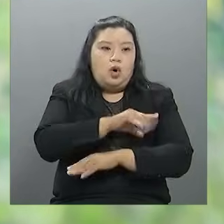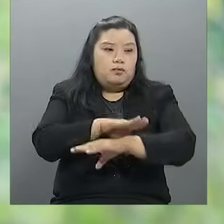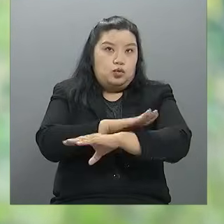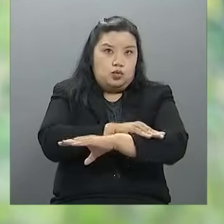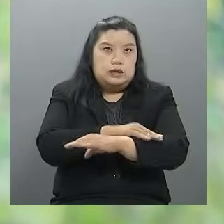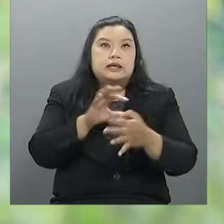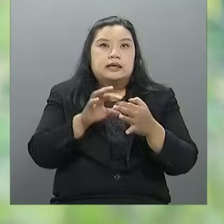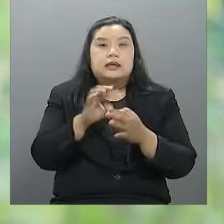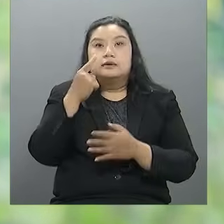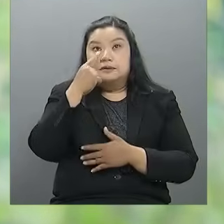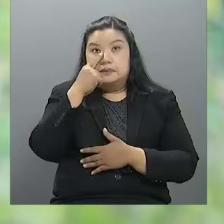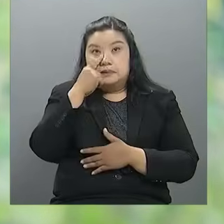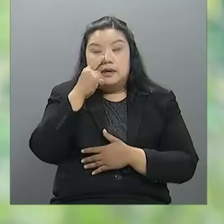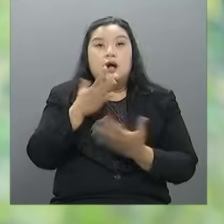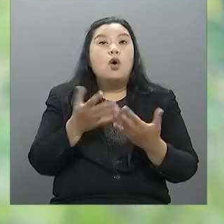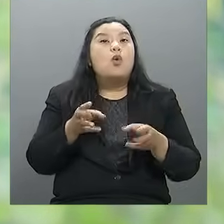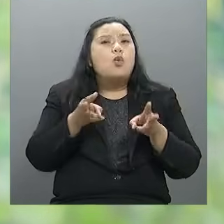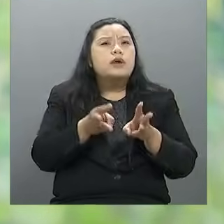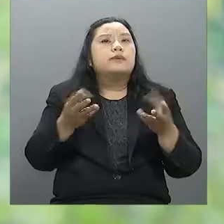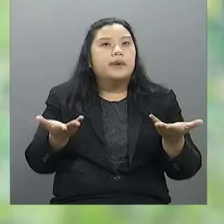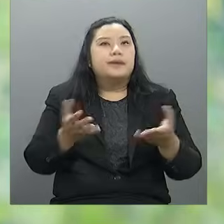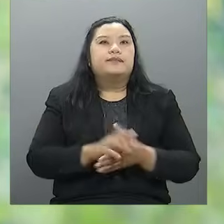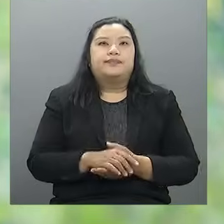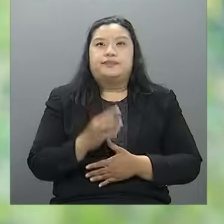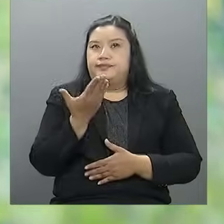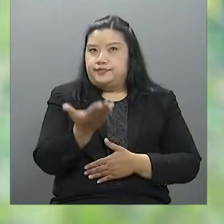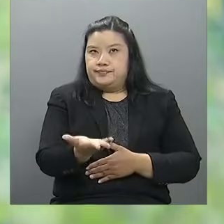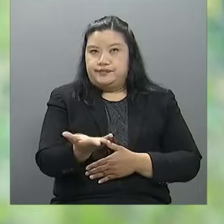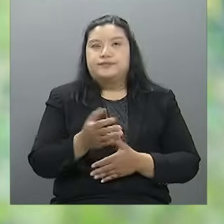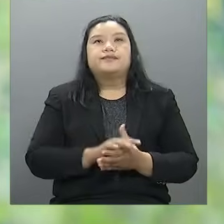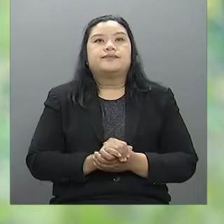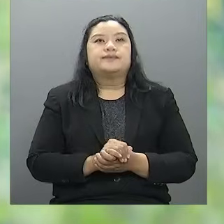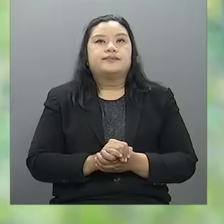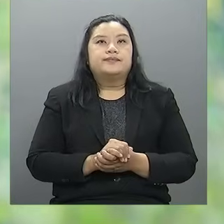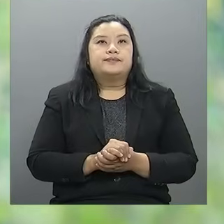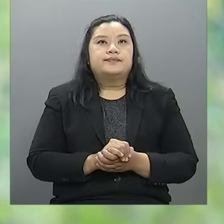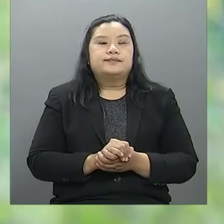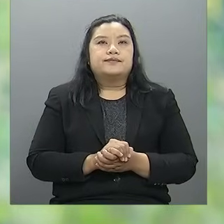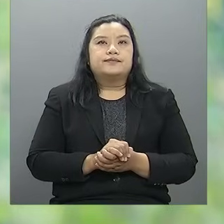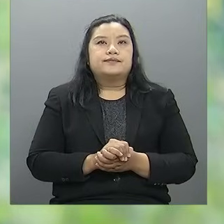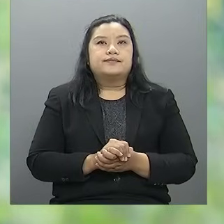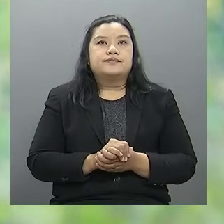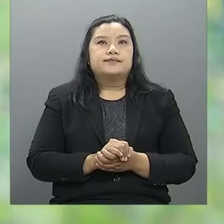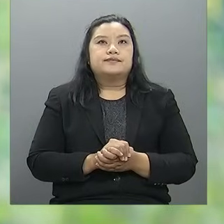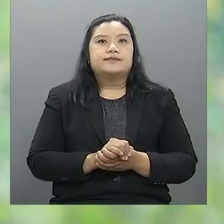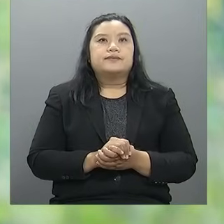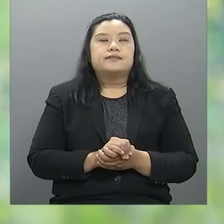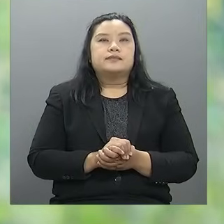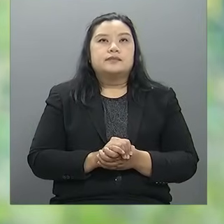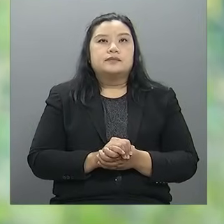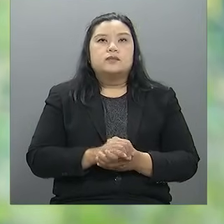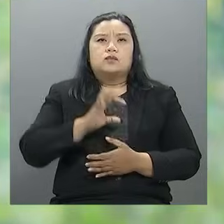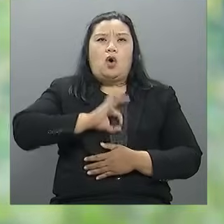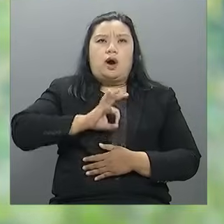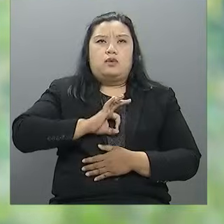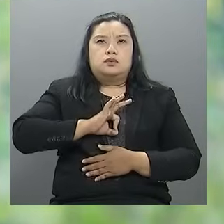วิีการกดกรษณะนี้ รา saisนี้ authorityกด้งStatsกดเขาไปนิหนึ่ดานกจะมลองอยพอดีเลยแล